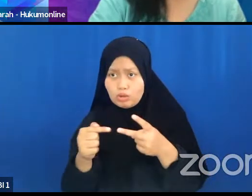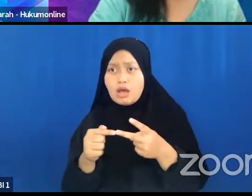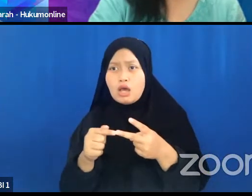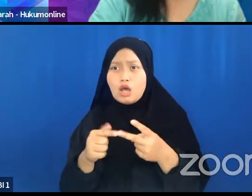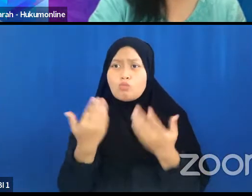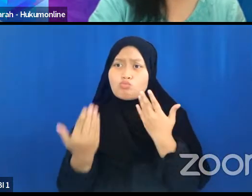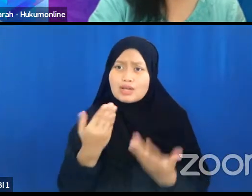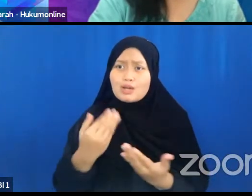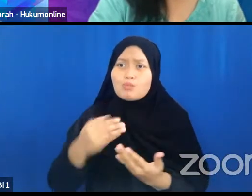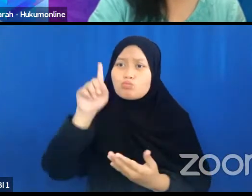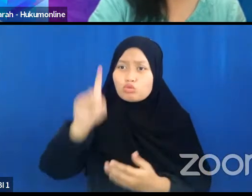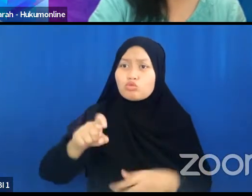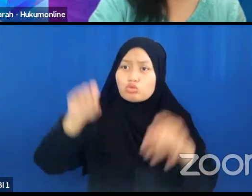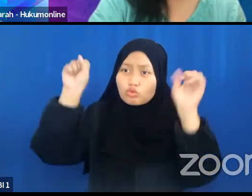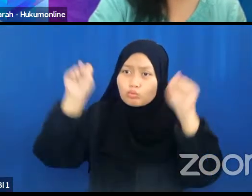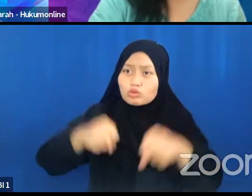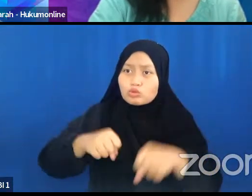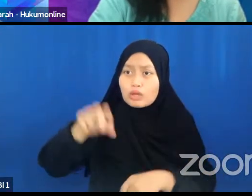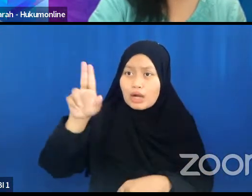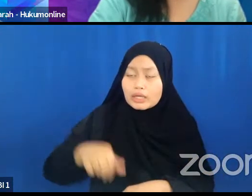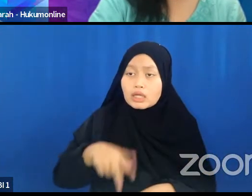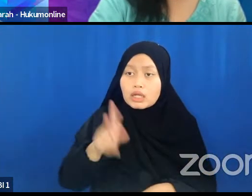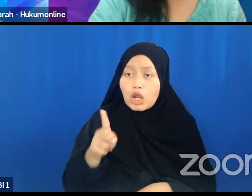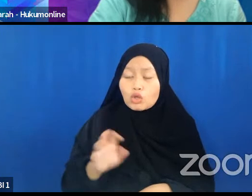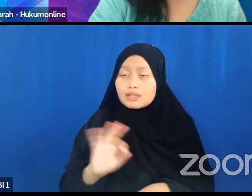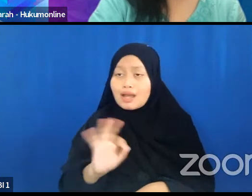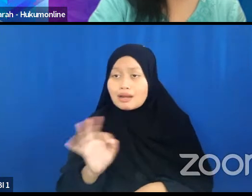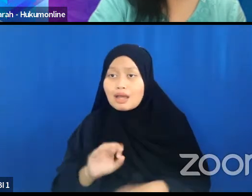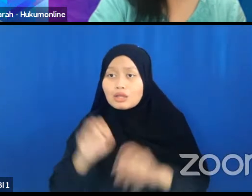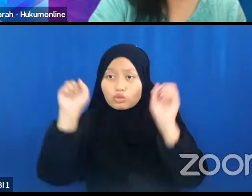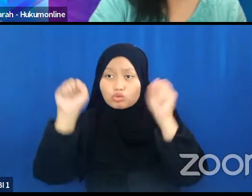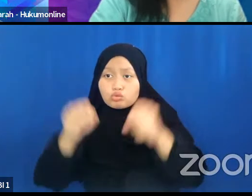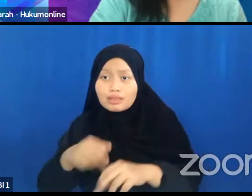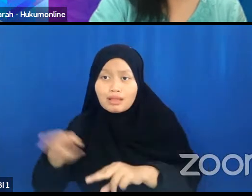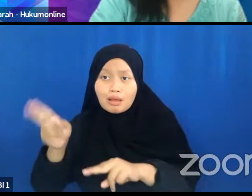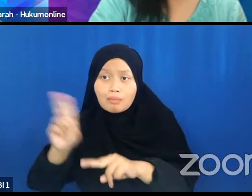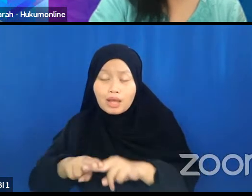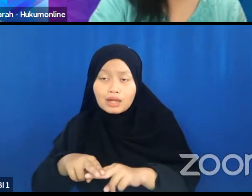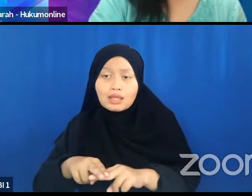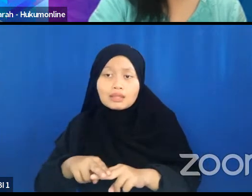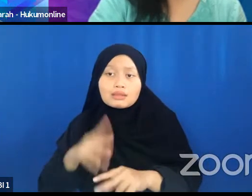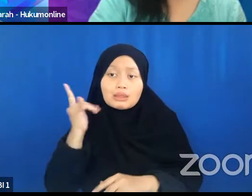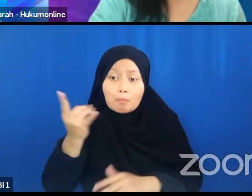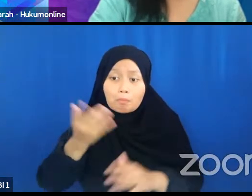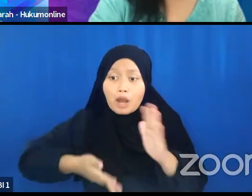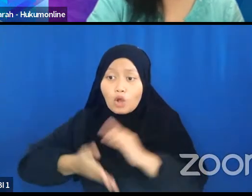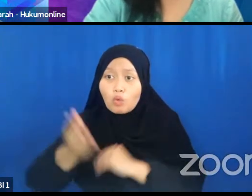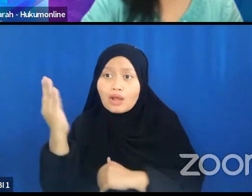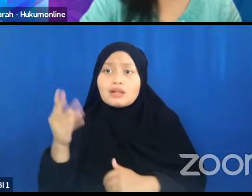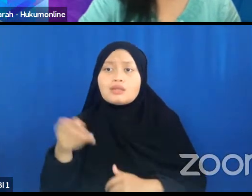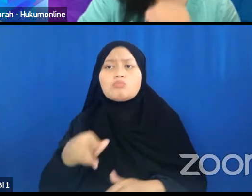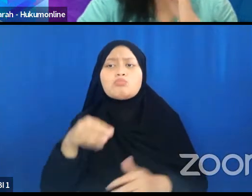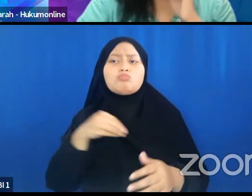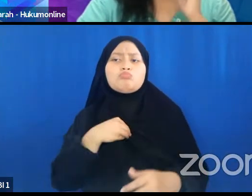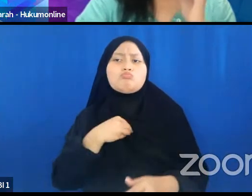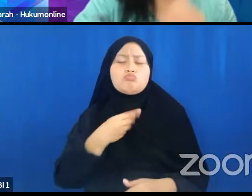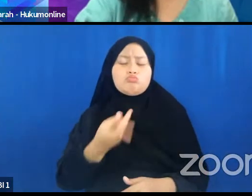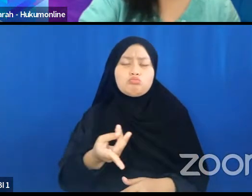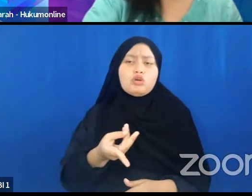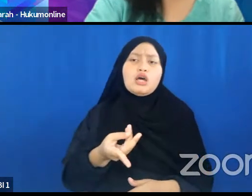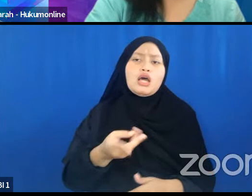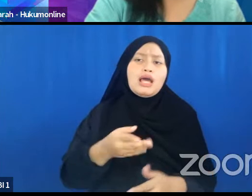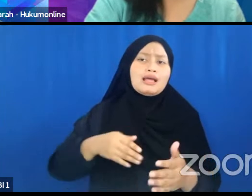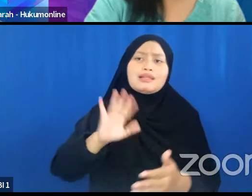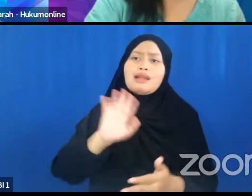dimintakan konsen tambahan ketika tidak digunakan konten tambahan tapi tetap dilakukan itu justru bisa dianggap ah dilakukan